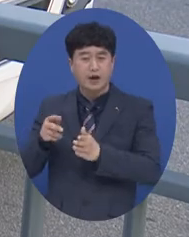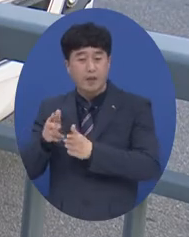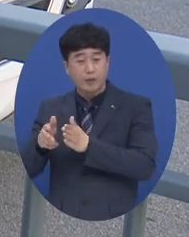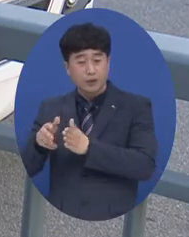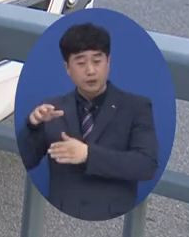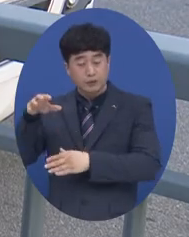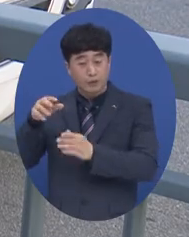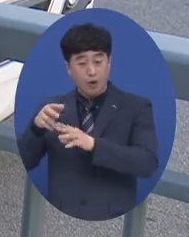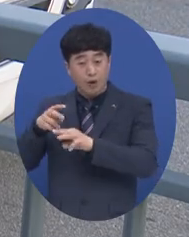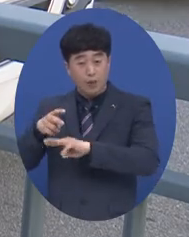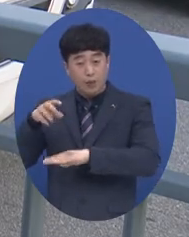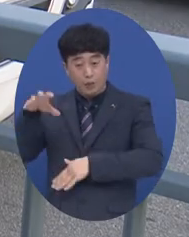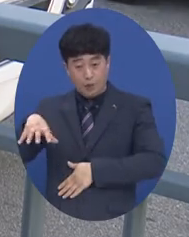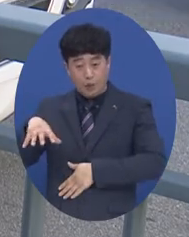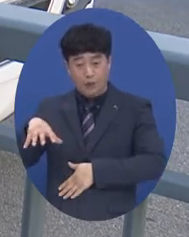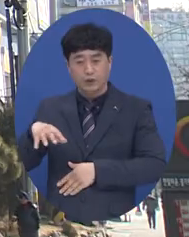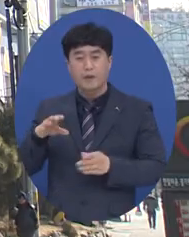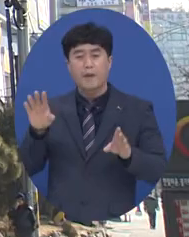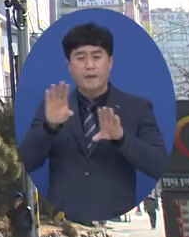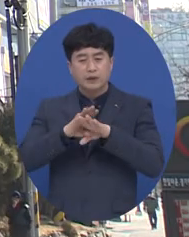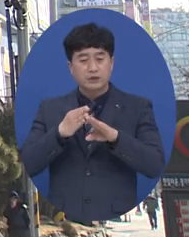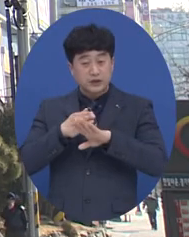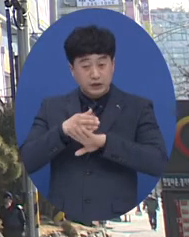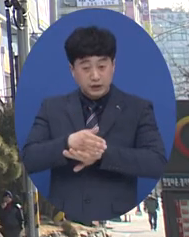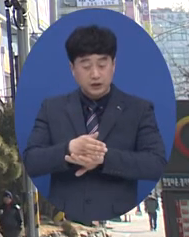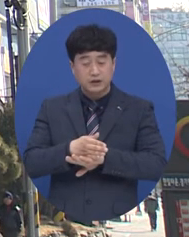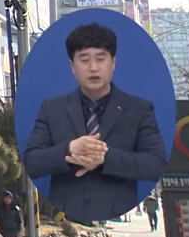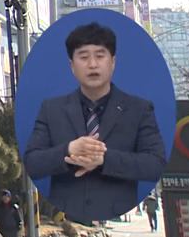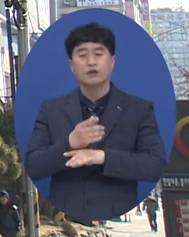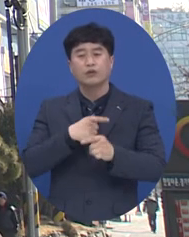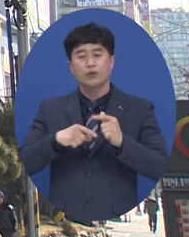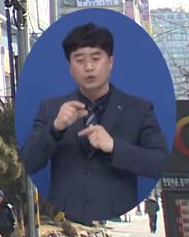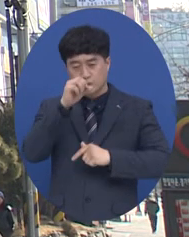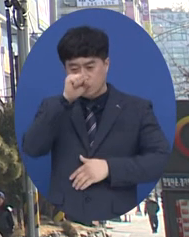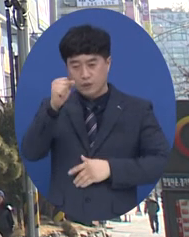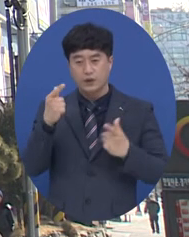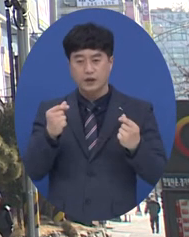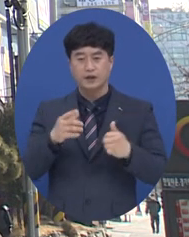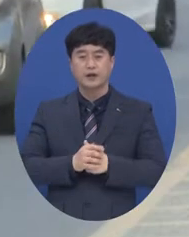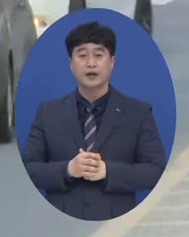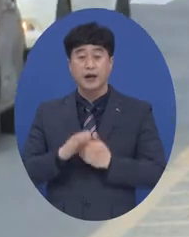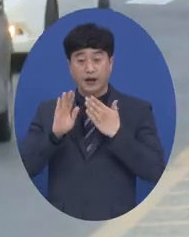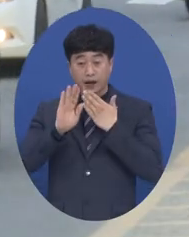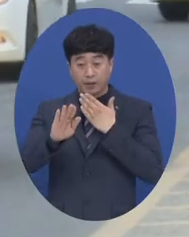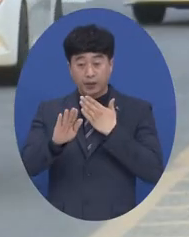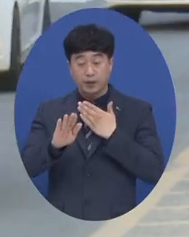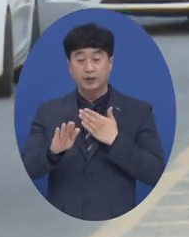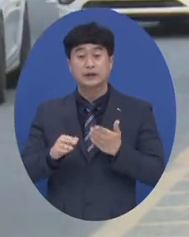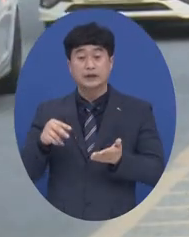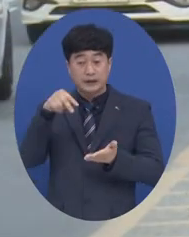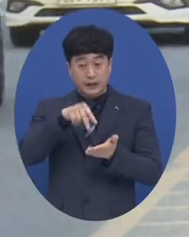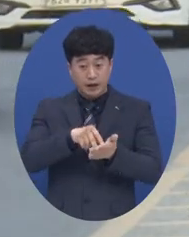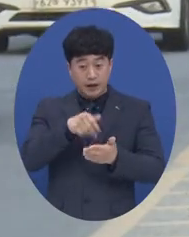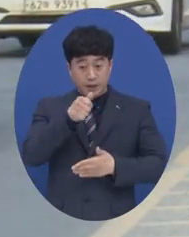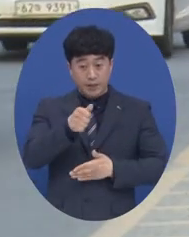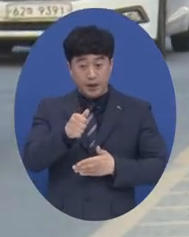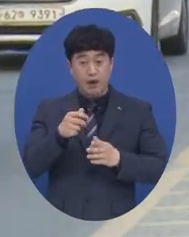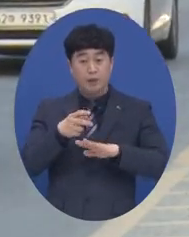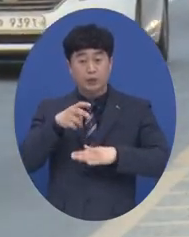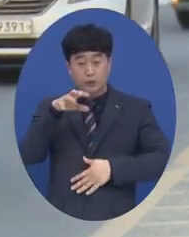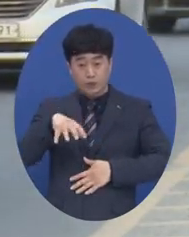유용할 것으로 기대됩니다 경기도는 추후 버스 정류소에 승 차별을 설치해 이용할 수 있도록 할